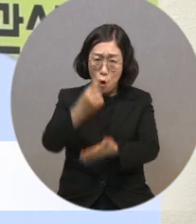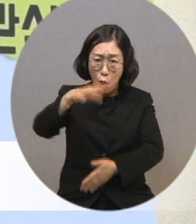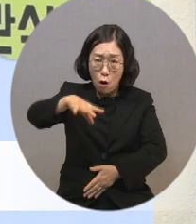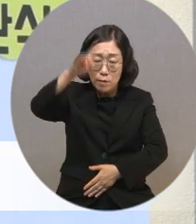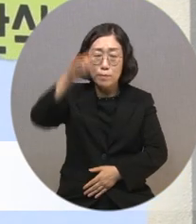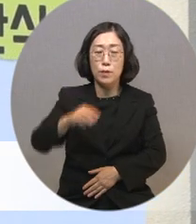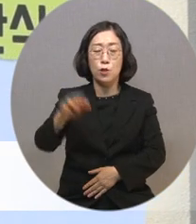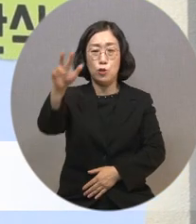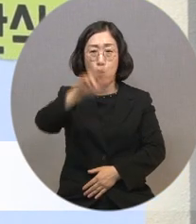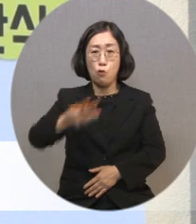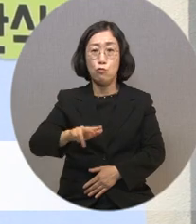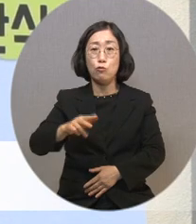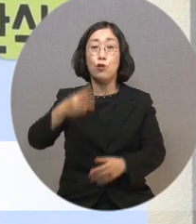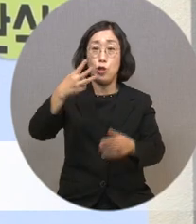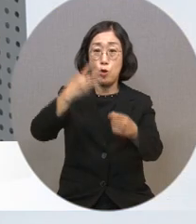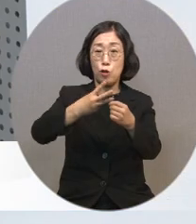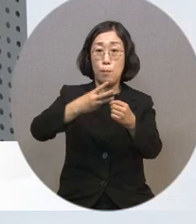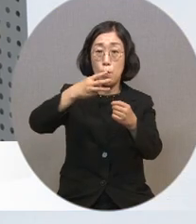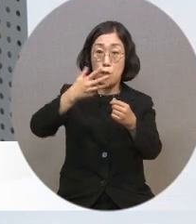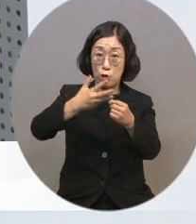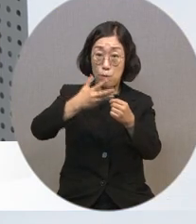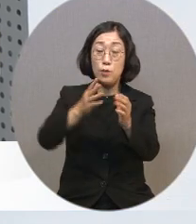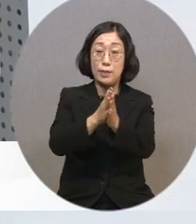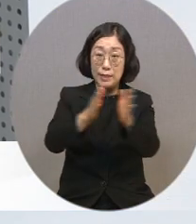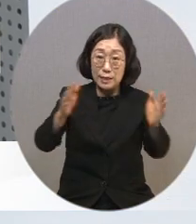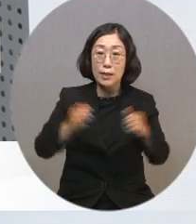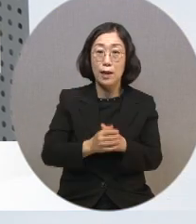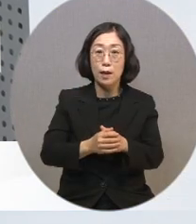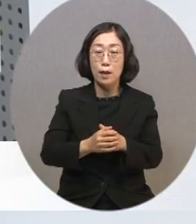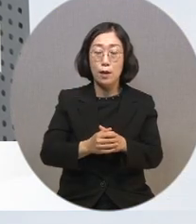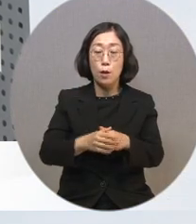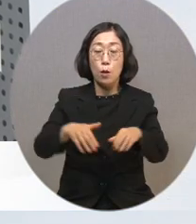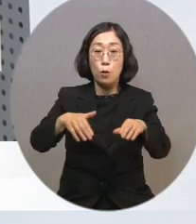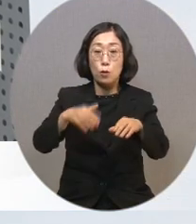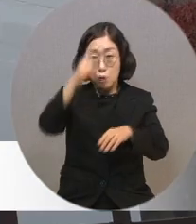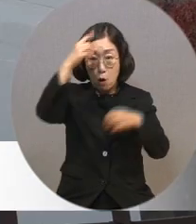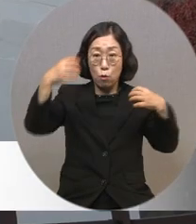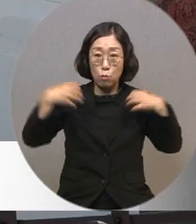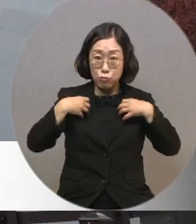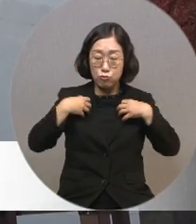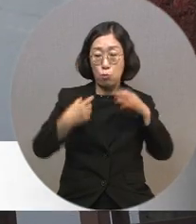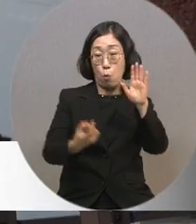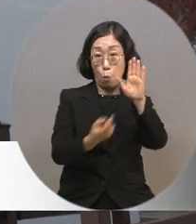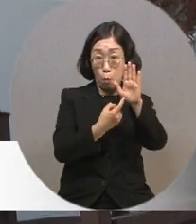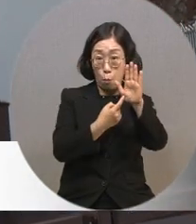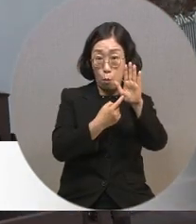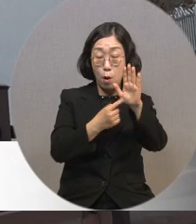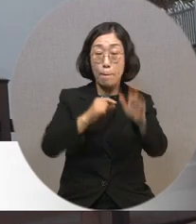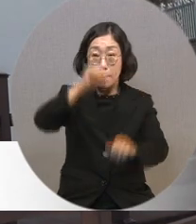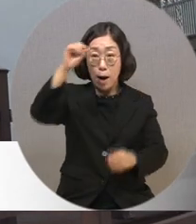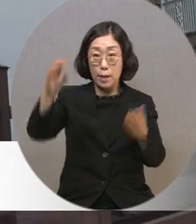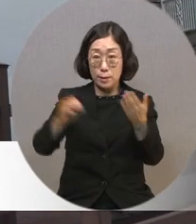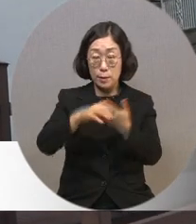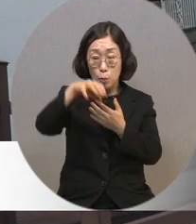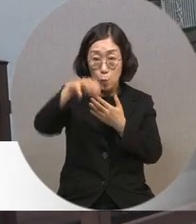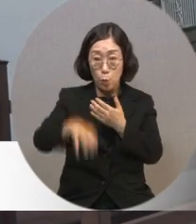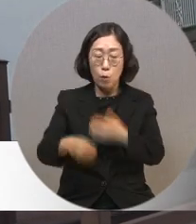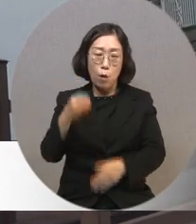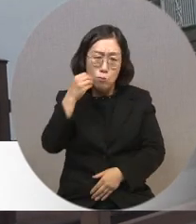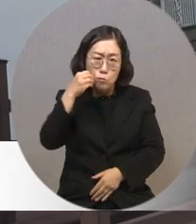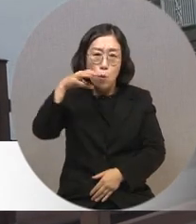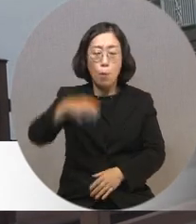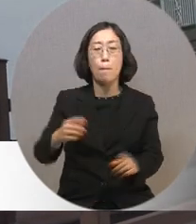연 고흥 꿈꾸는 예술터는 문화체육관광부 공모사업으로 평생교육관이었던 유휴공간을